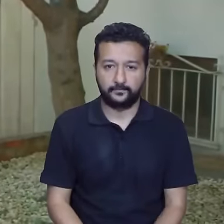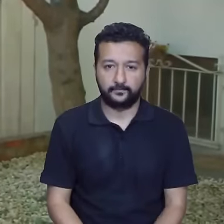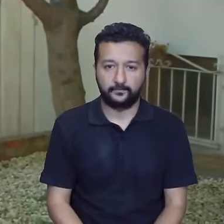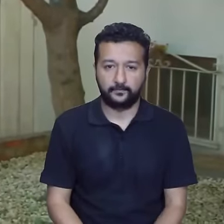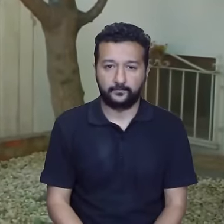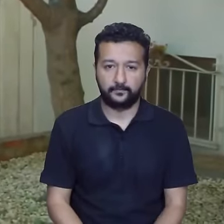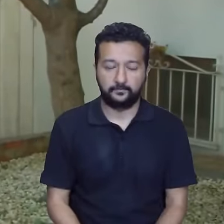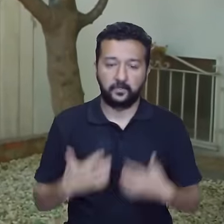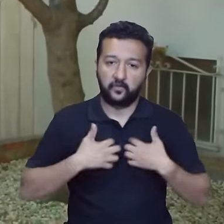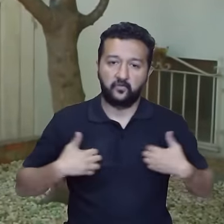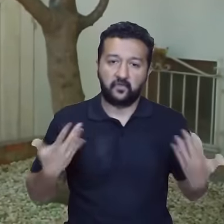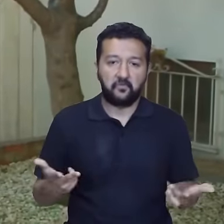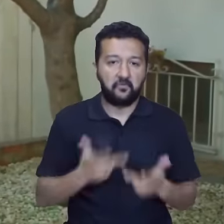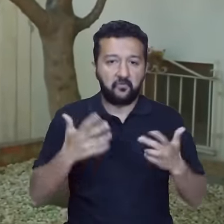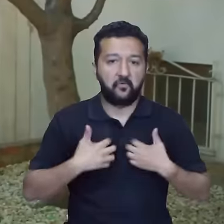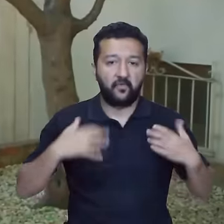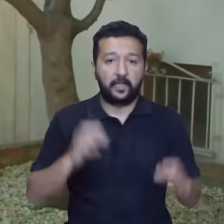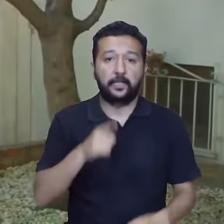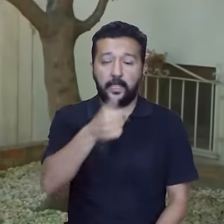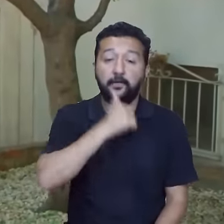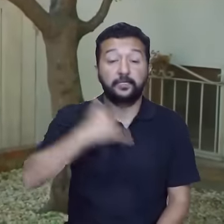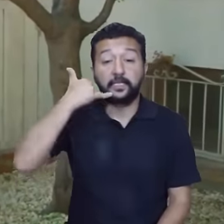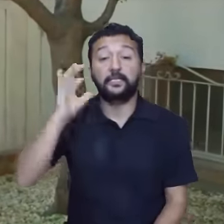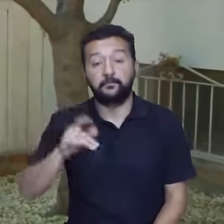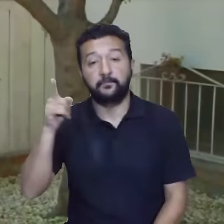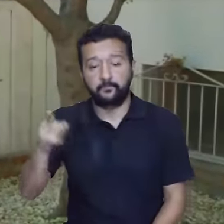Tarık çıktı. Güvensen ne güvendesin? Tamam Şevket abi.